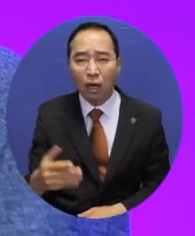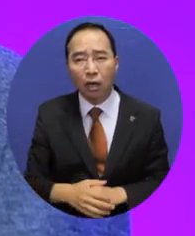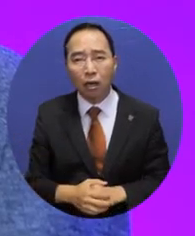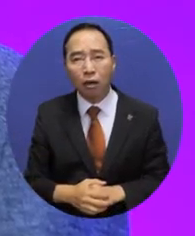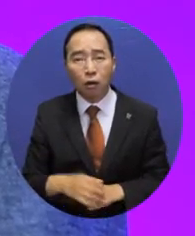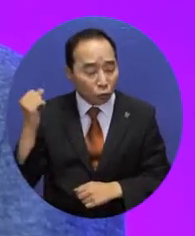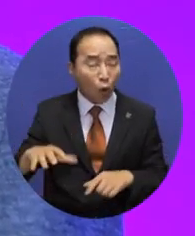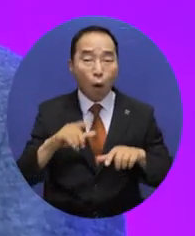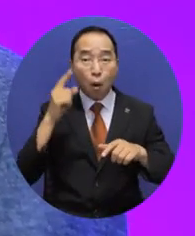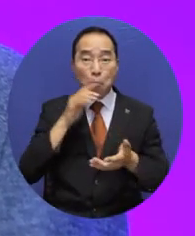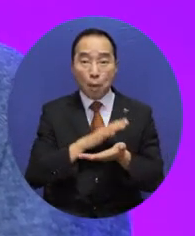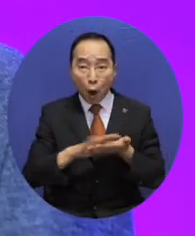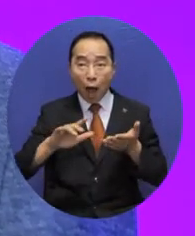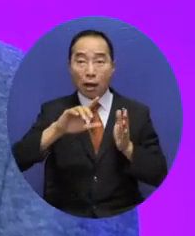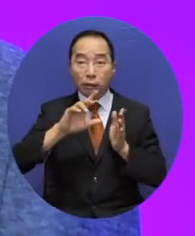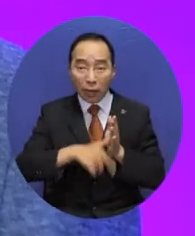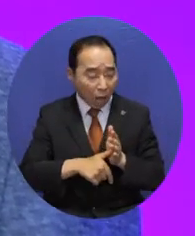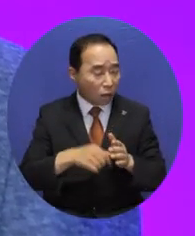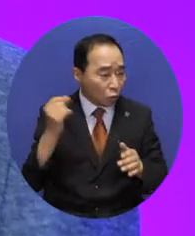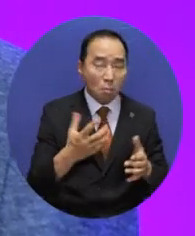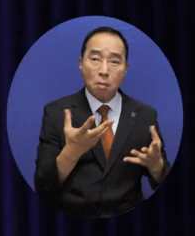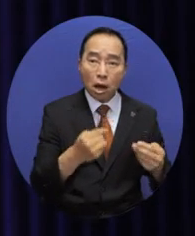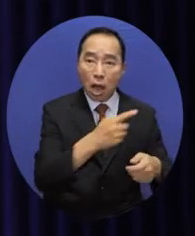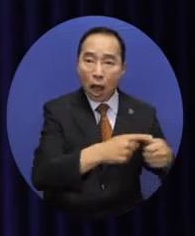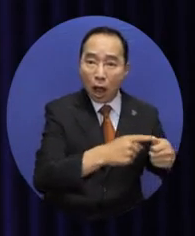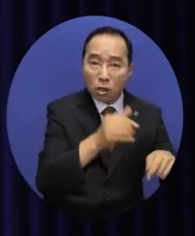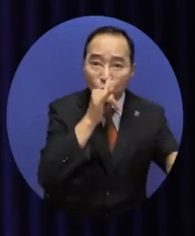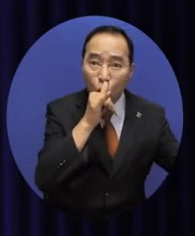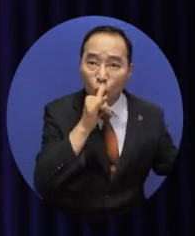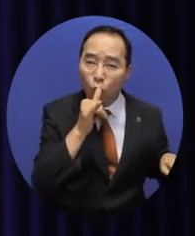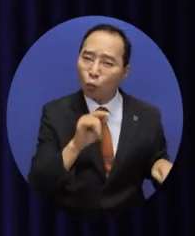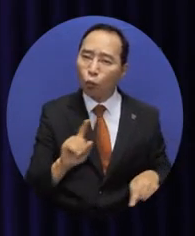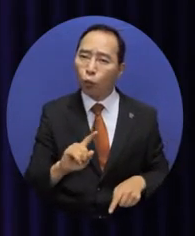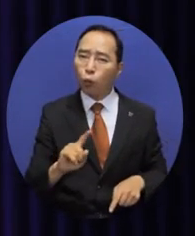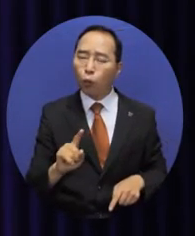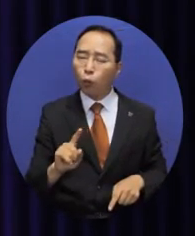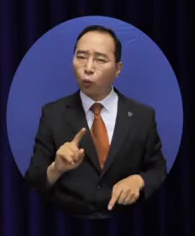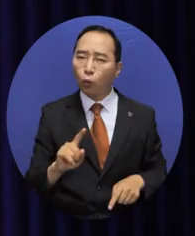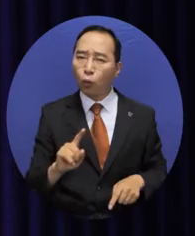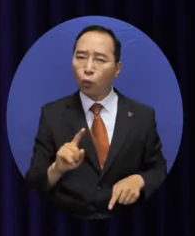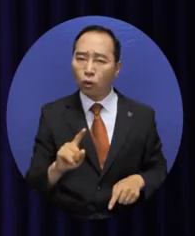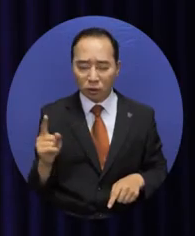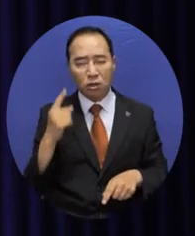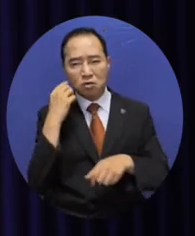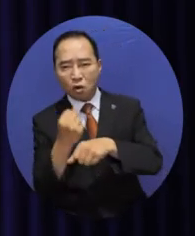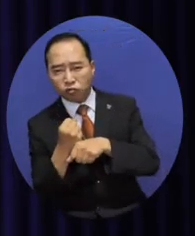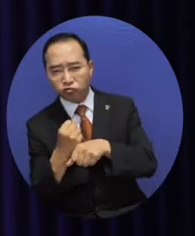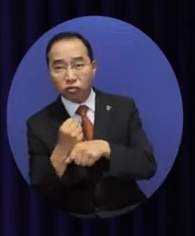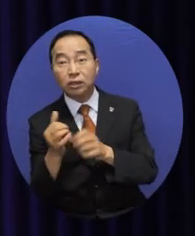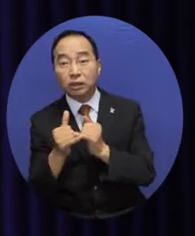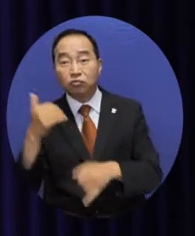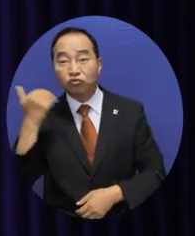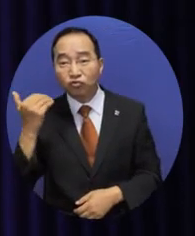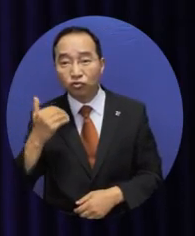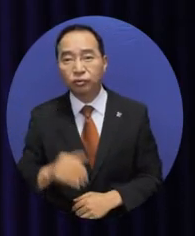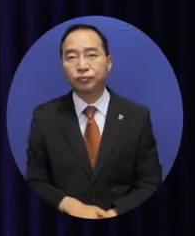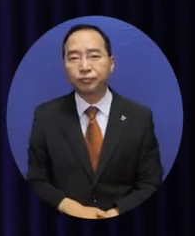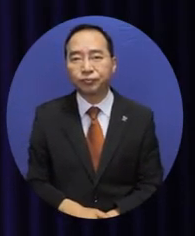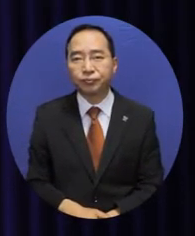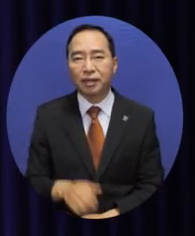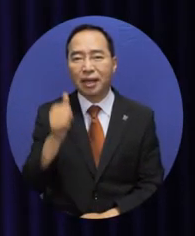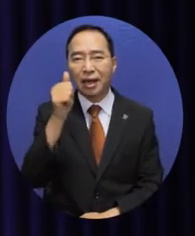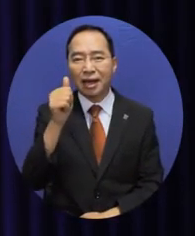장에서도 대량 학살이 벌어졌습니다. 그래서 이에 대해서 어느 정도 학문적인 답을 한 사람이 바로